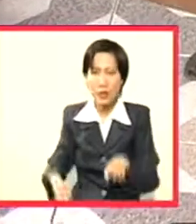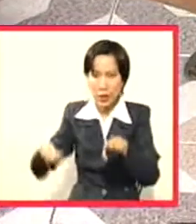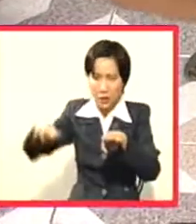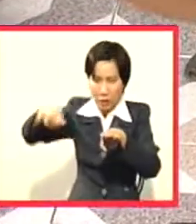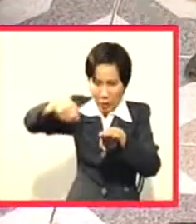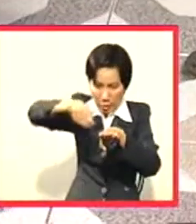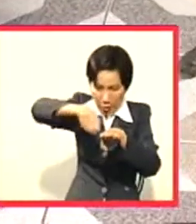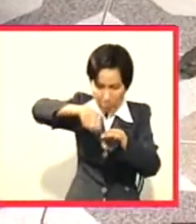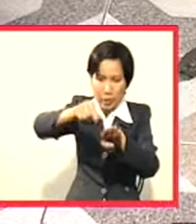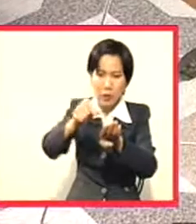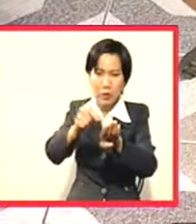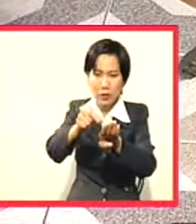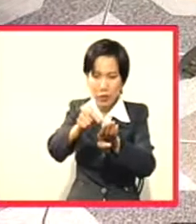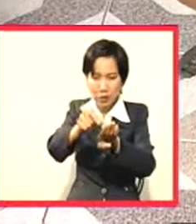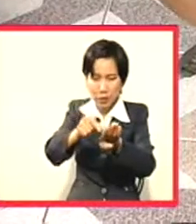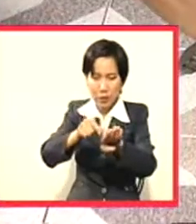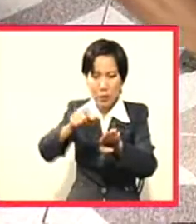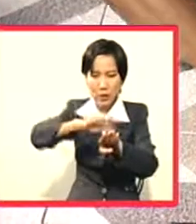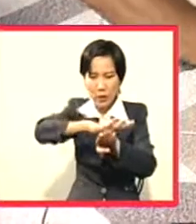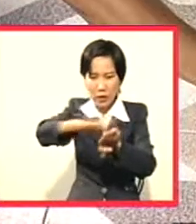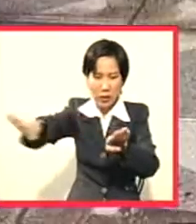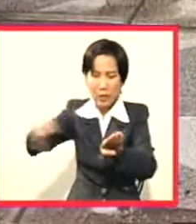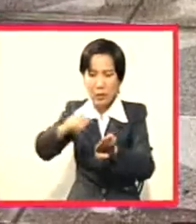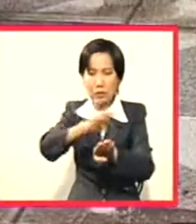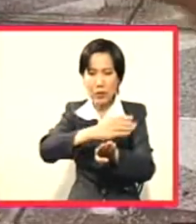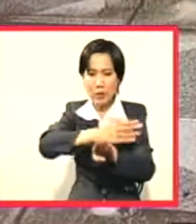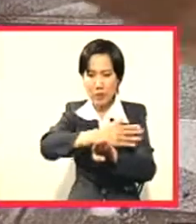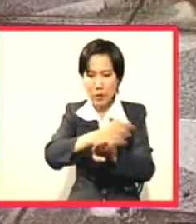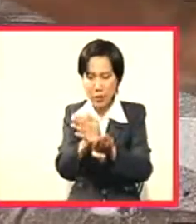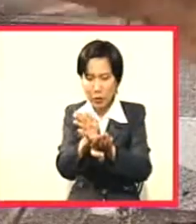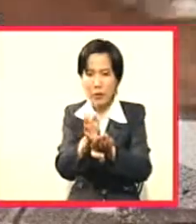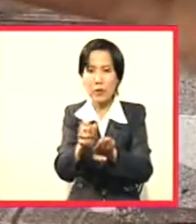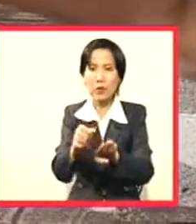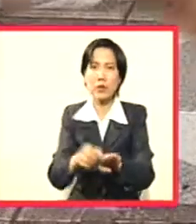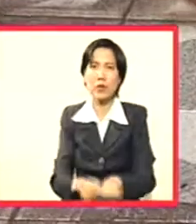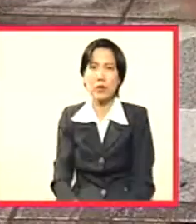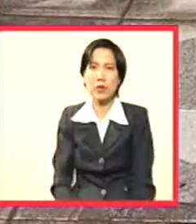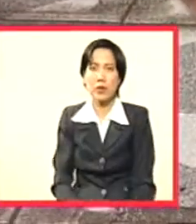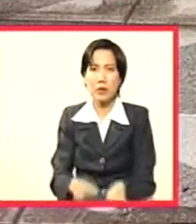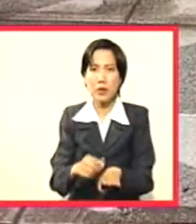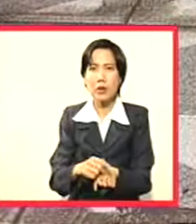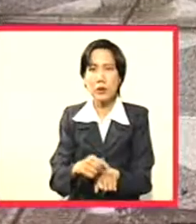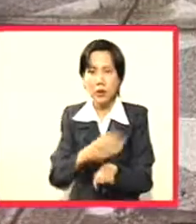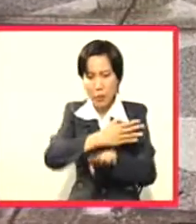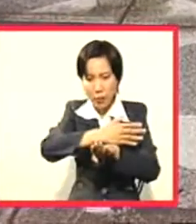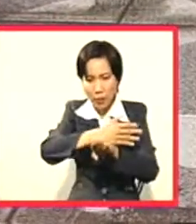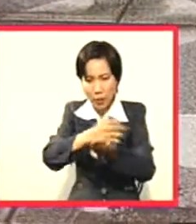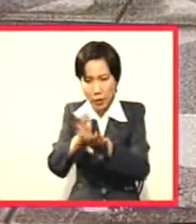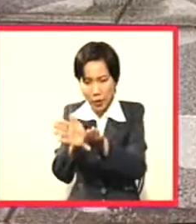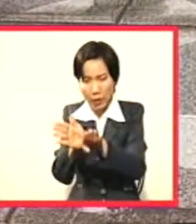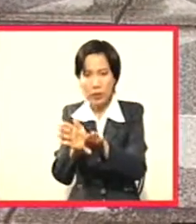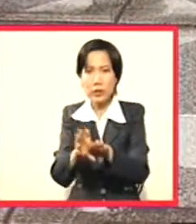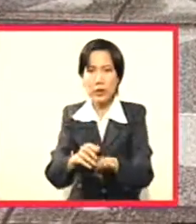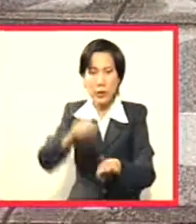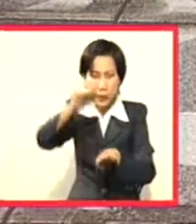มลงบนผิวหน้ากระเบื้องใช้เกรียงปาดยาแนวหรือใช้แผ่นยางขนาด 10-20 cm ปาดแนวร่องกระเบื้องโดยการ